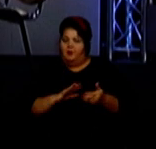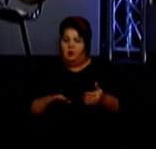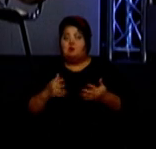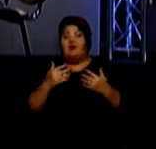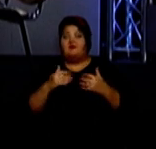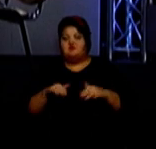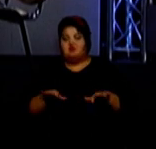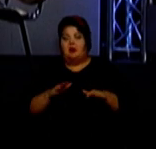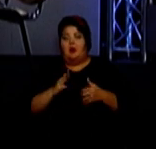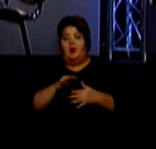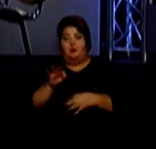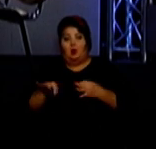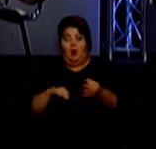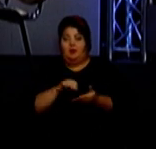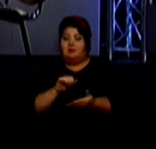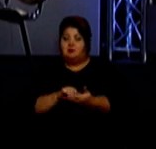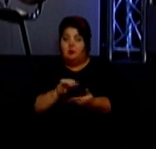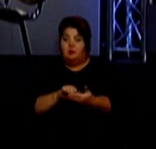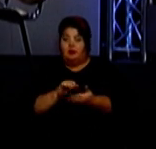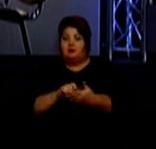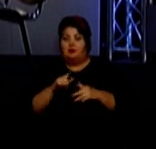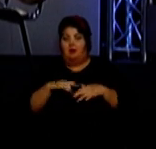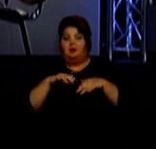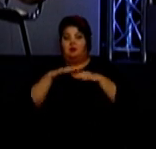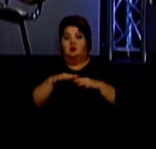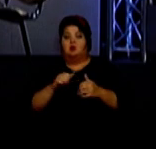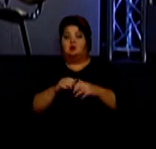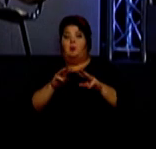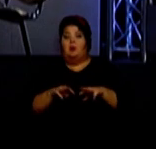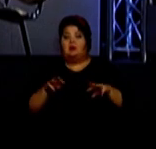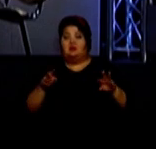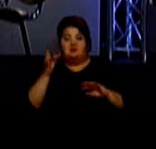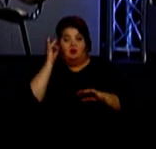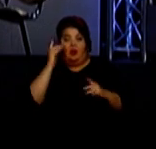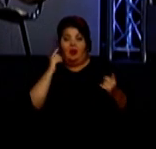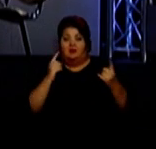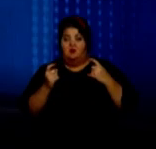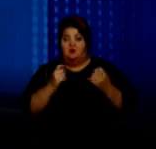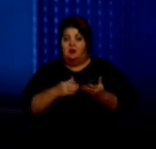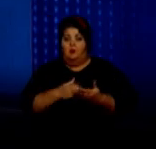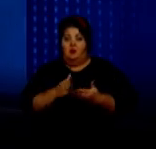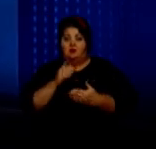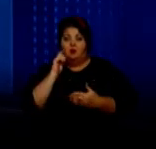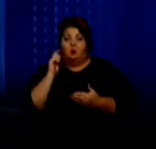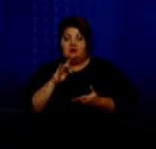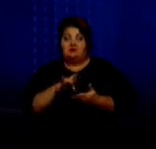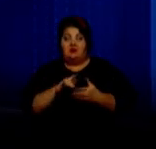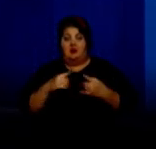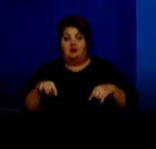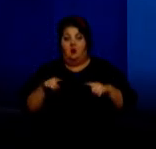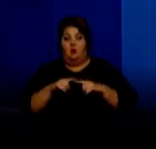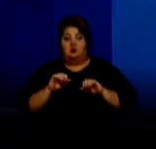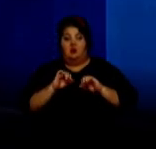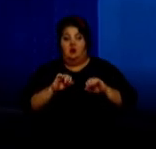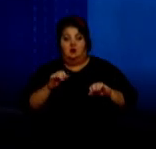вже проєктна документація надійшла до Міністерства культури та інформаційної політики України. Це центральний орган охорони